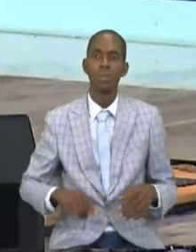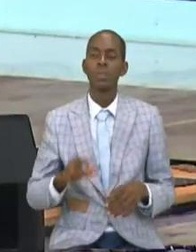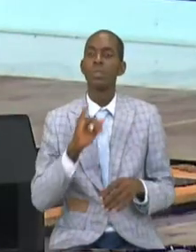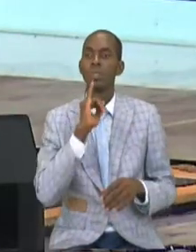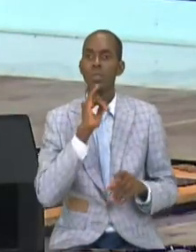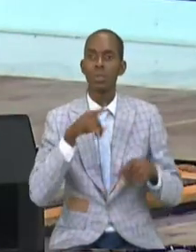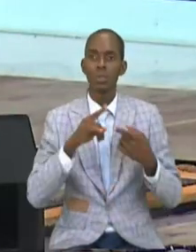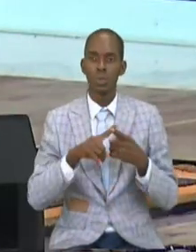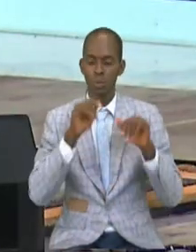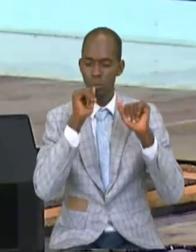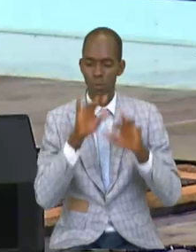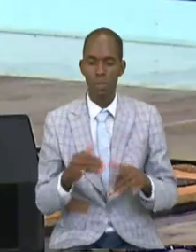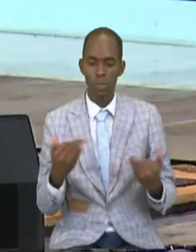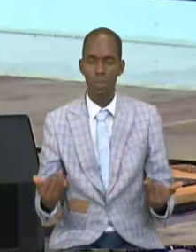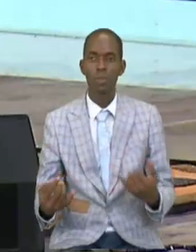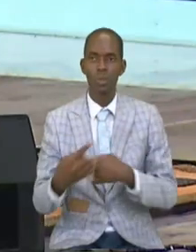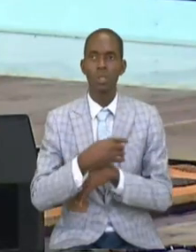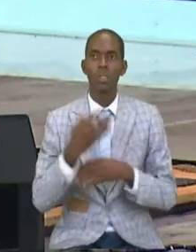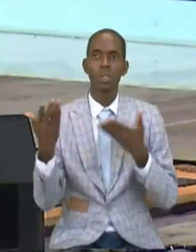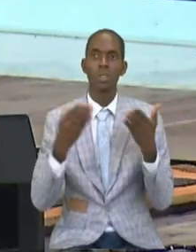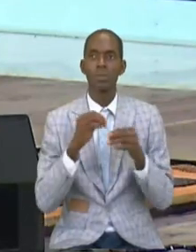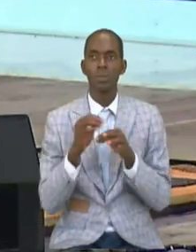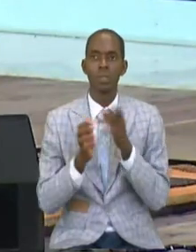que le Seigneur va bénir aujourd'hui.